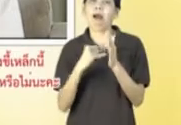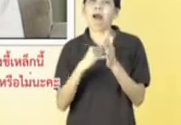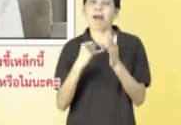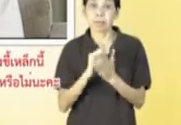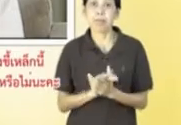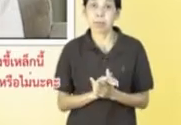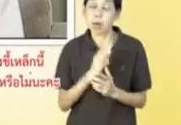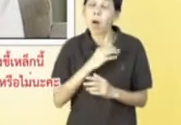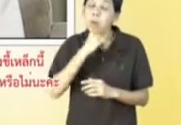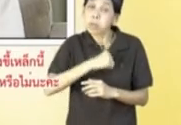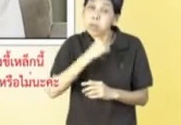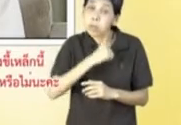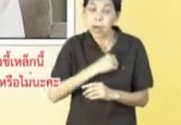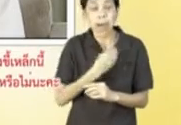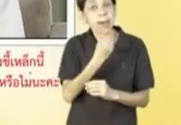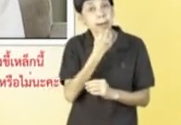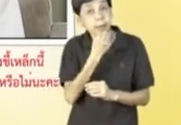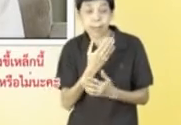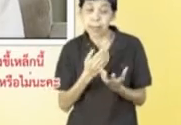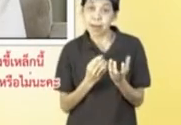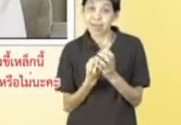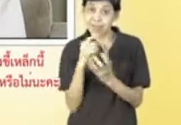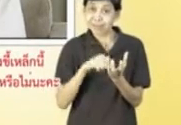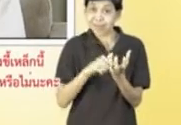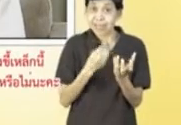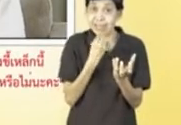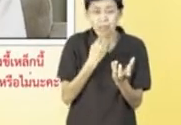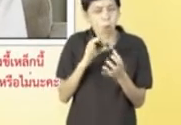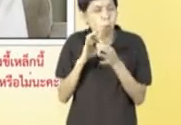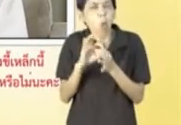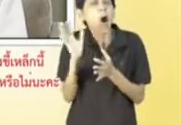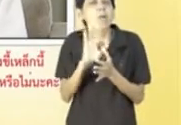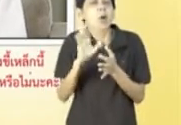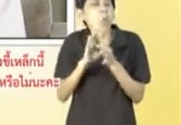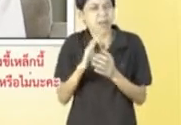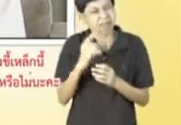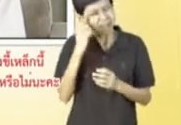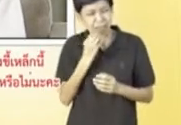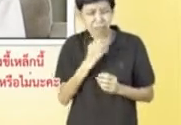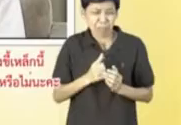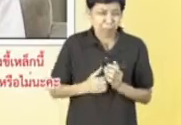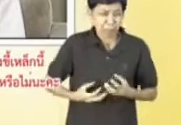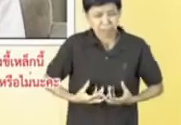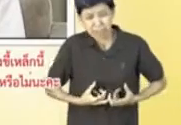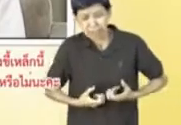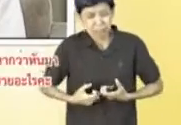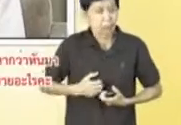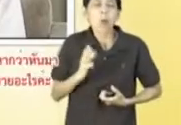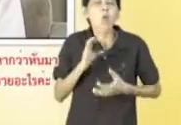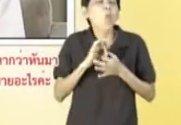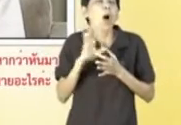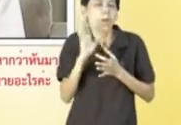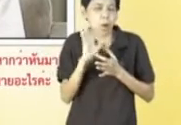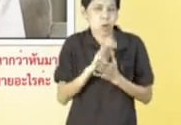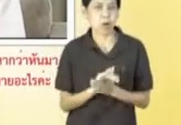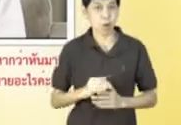ฉะนั้นผู้สูงอายุที่รับทานแกงขี้เหล็กนี้ไม่ต้องห่วงเรื่องการว่าจะย่อยยากหรือไม่นะคะเพราะ